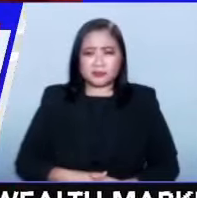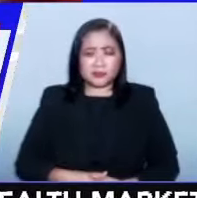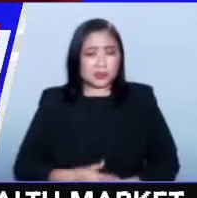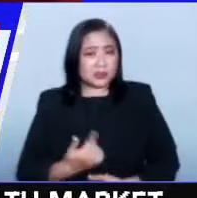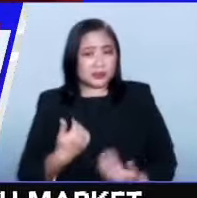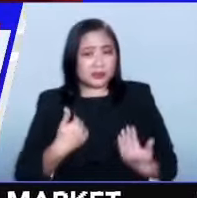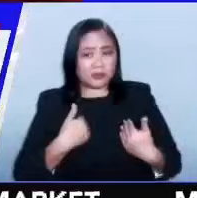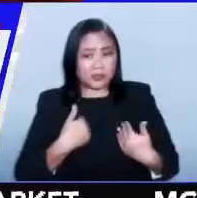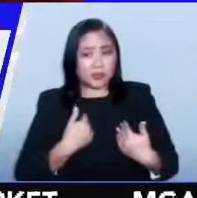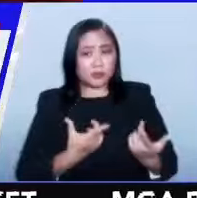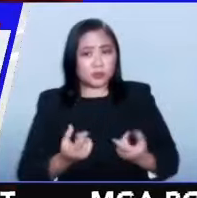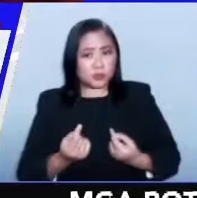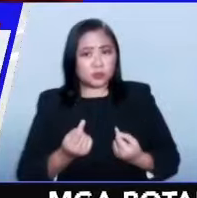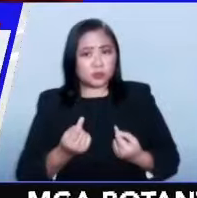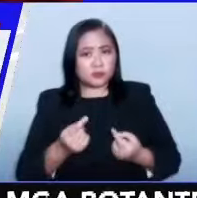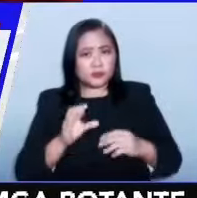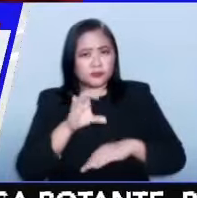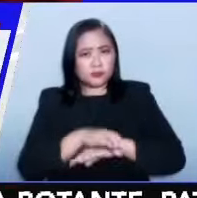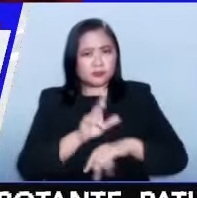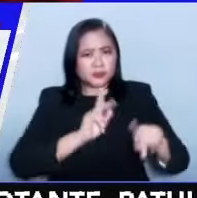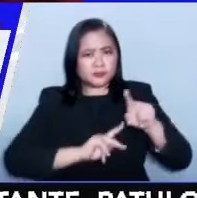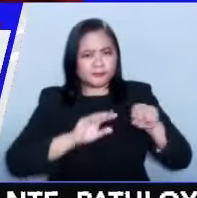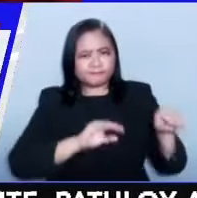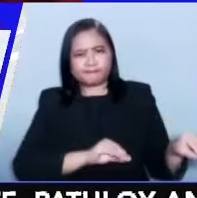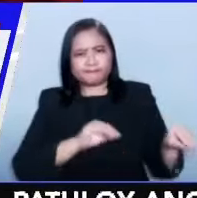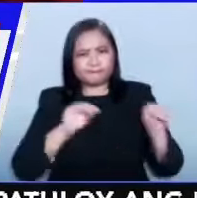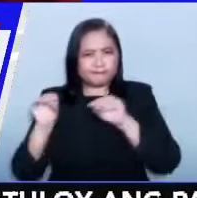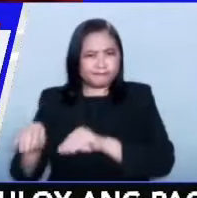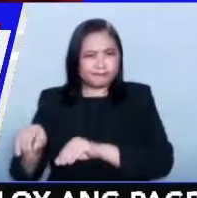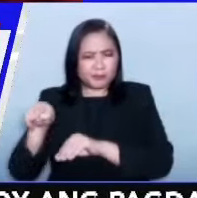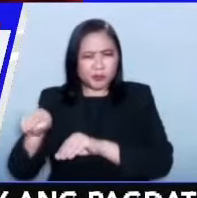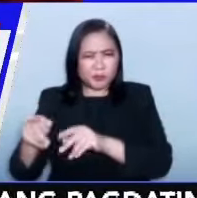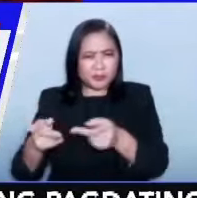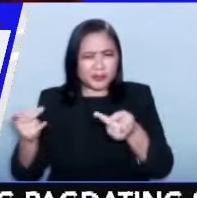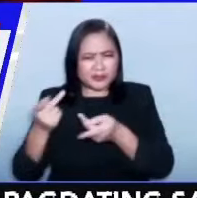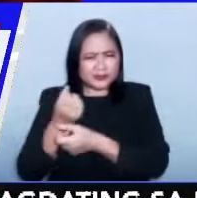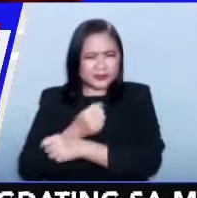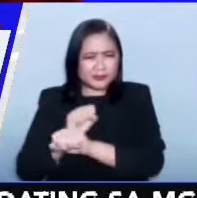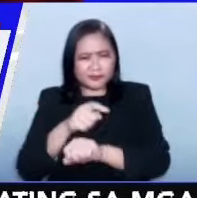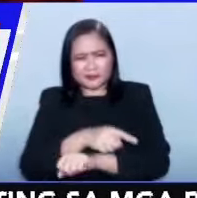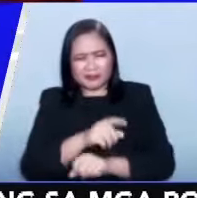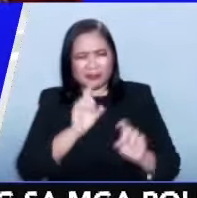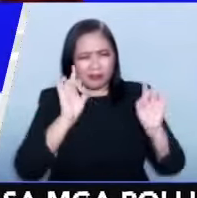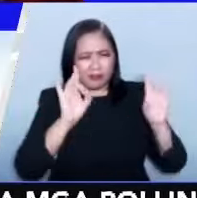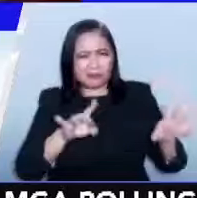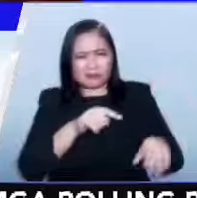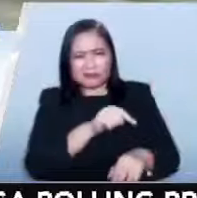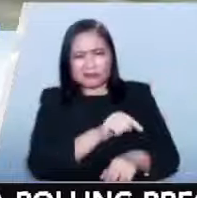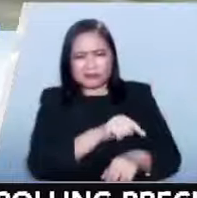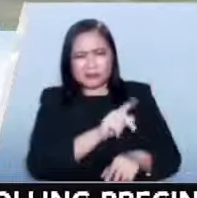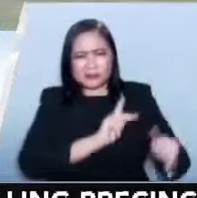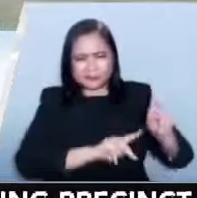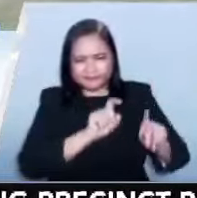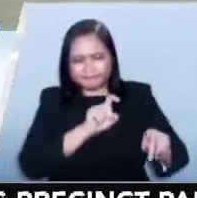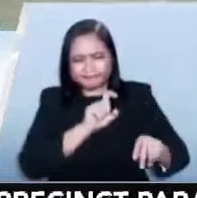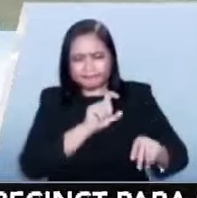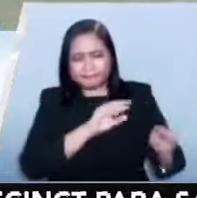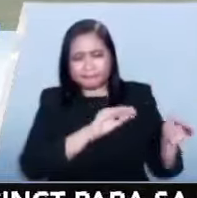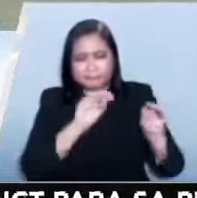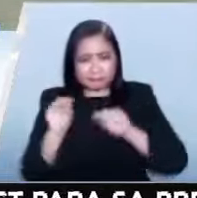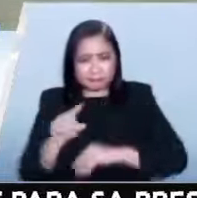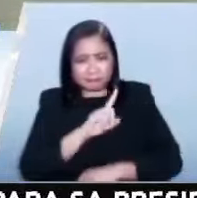evacuation d sa mga delikadong lugar ah siran nung ah